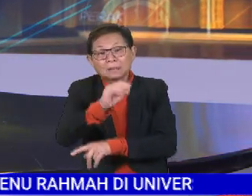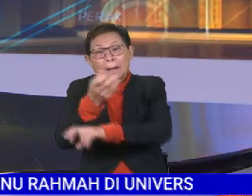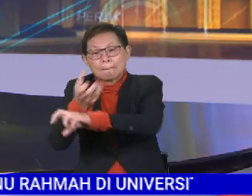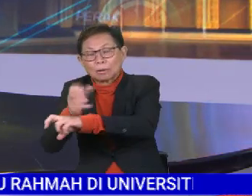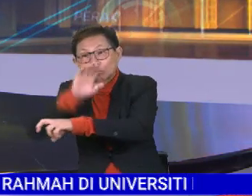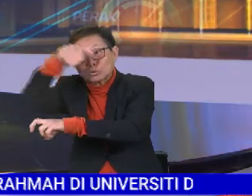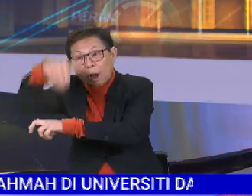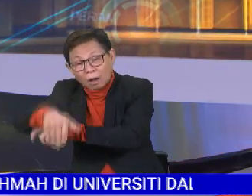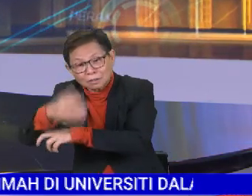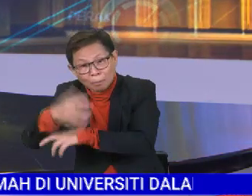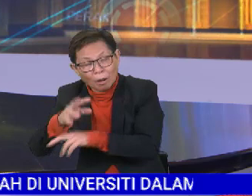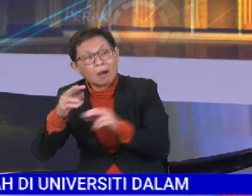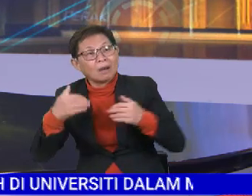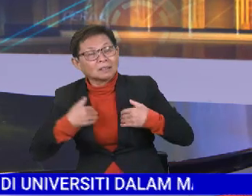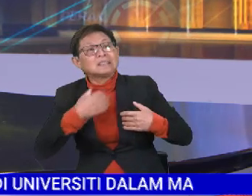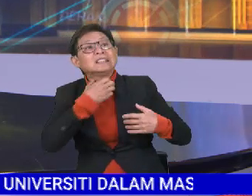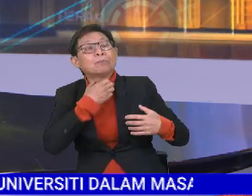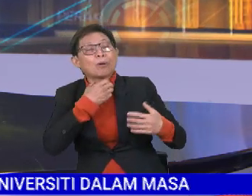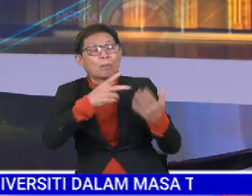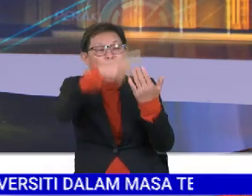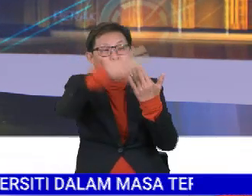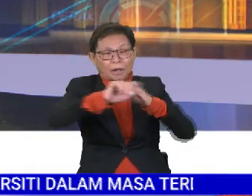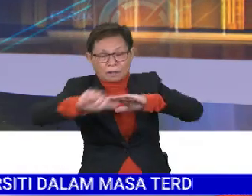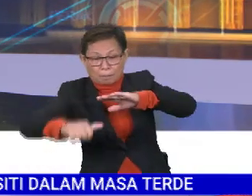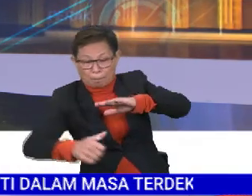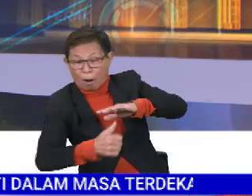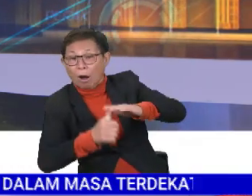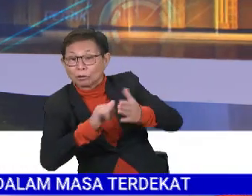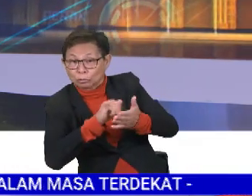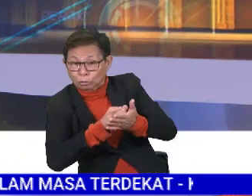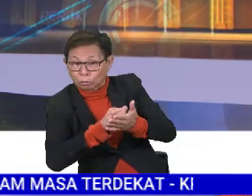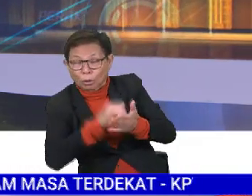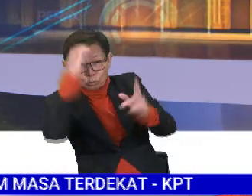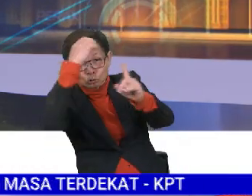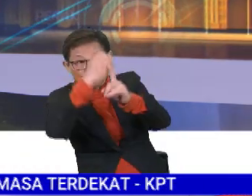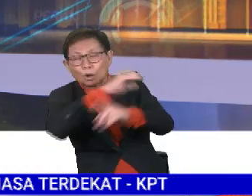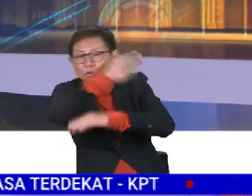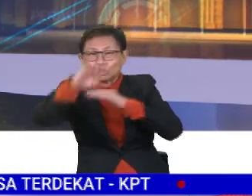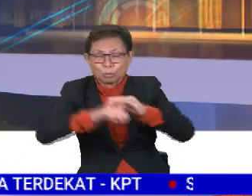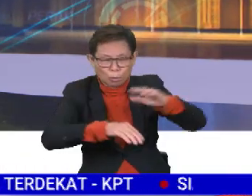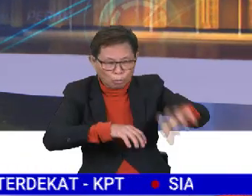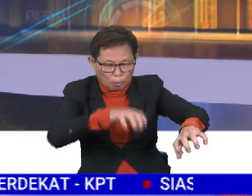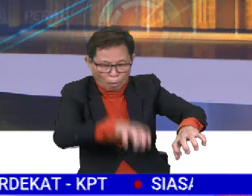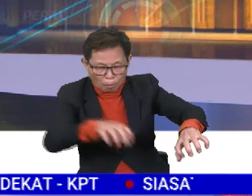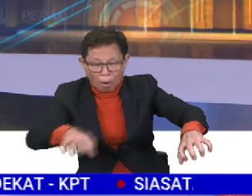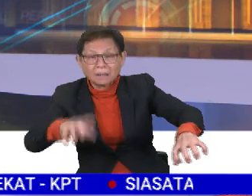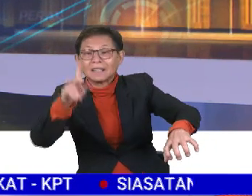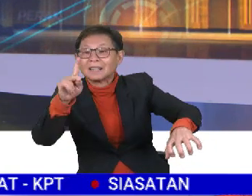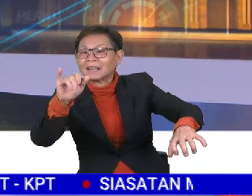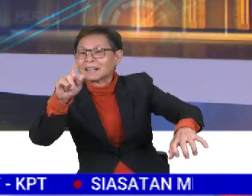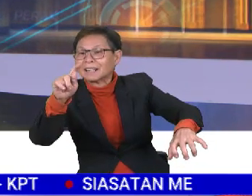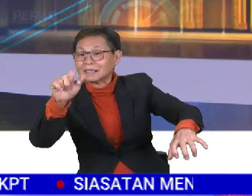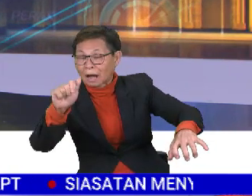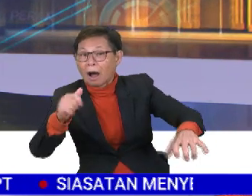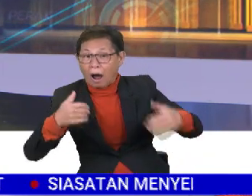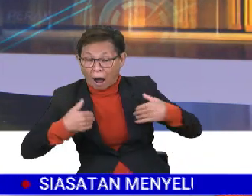selepas merealisasikannya di Ipoh. Inisiatif di bawah Gerita Ipoh itu bertujuan memastikan semua daerah di Lembah Kinta akan